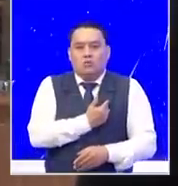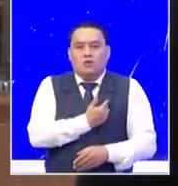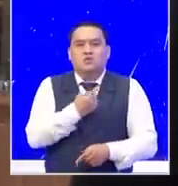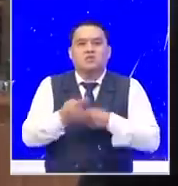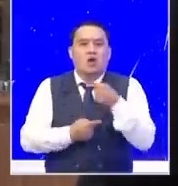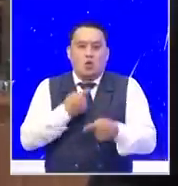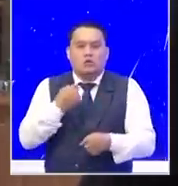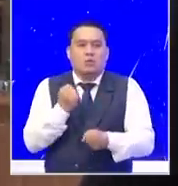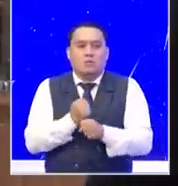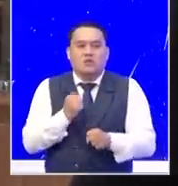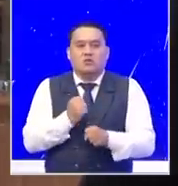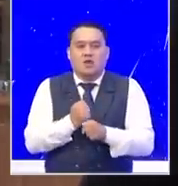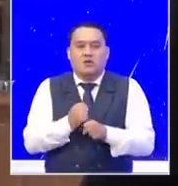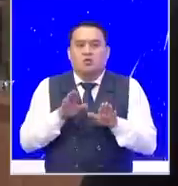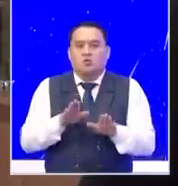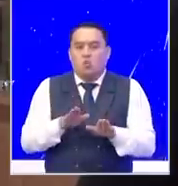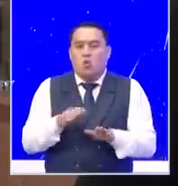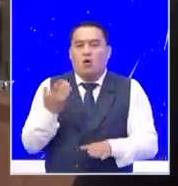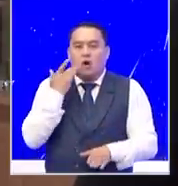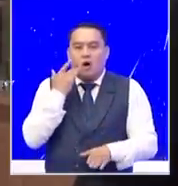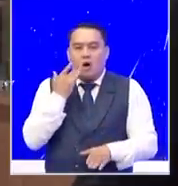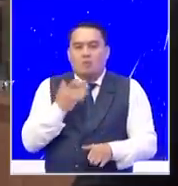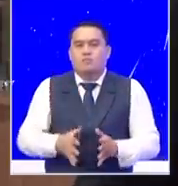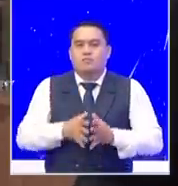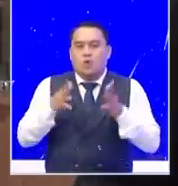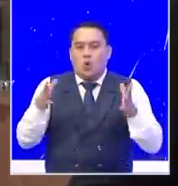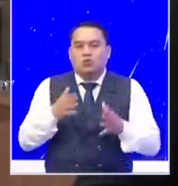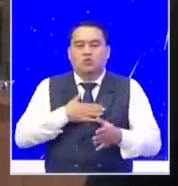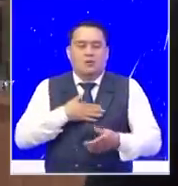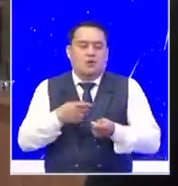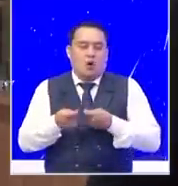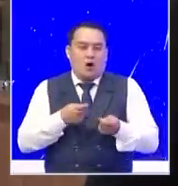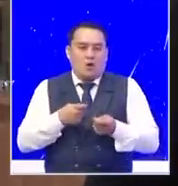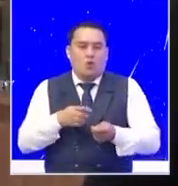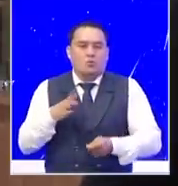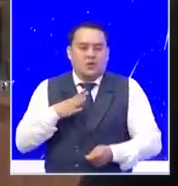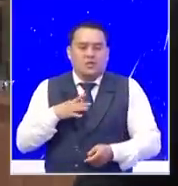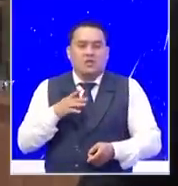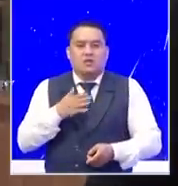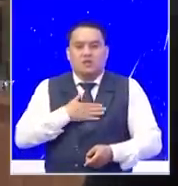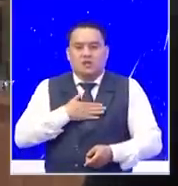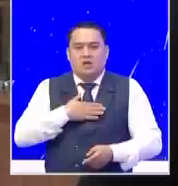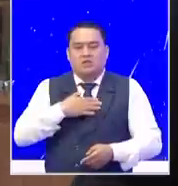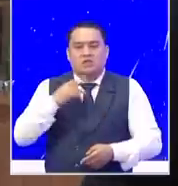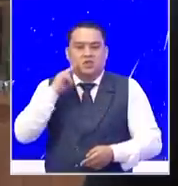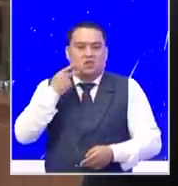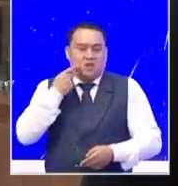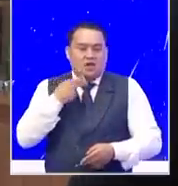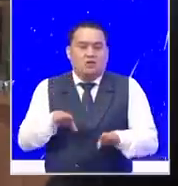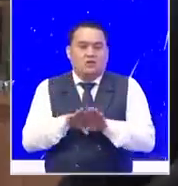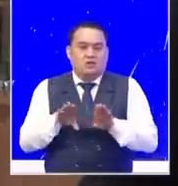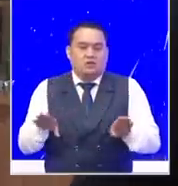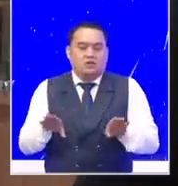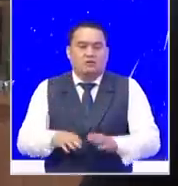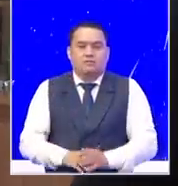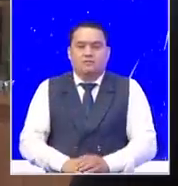последующем я так поступаю». Бейсен Абаевич был больше, чем наш руководитель. Он был нашим зядей, родной и близкий